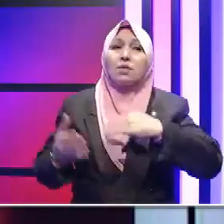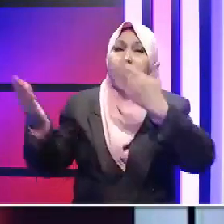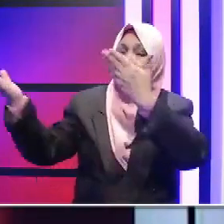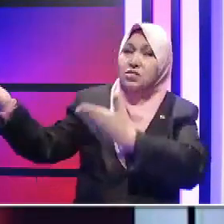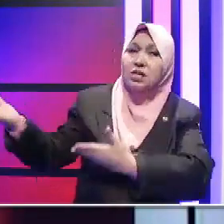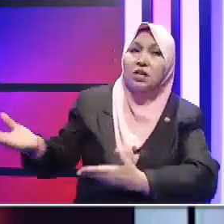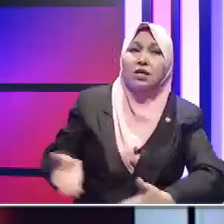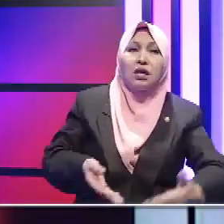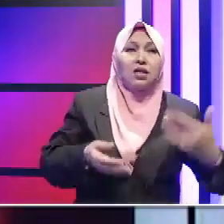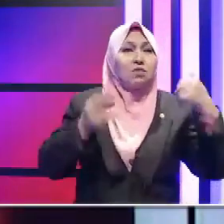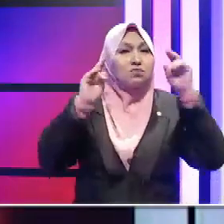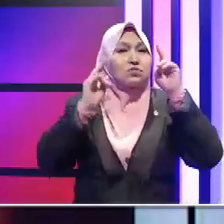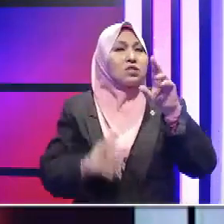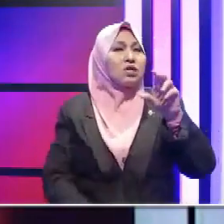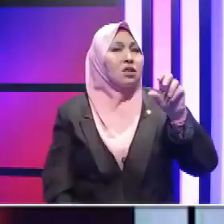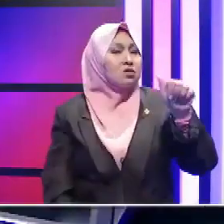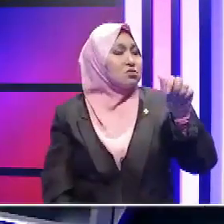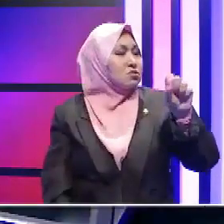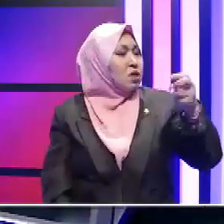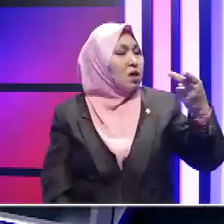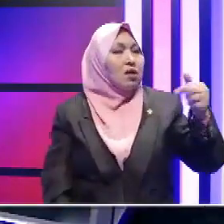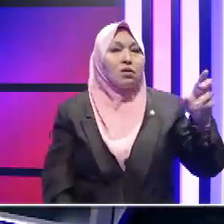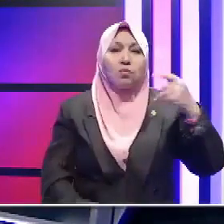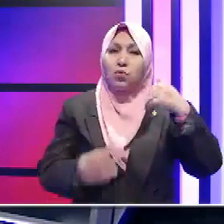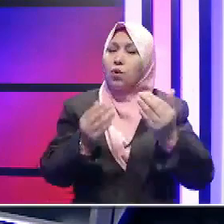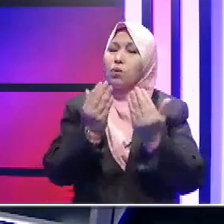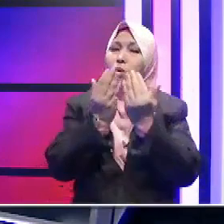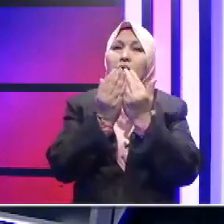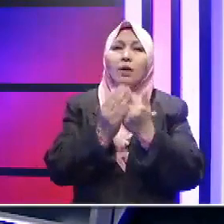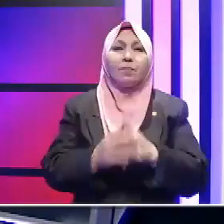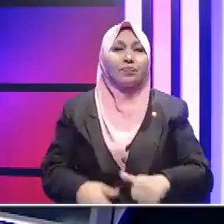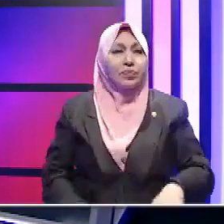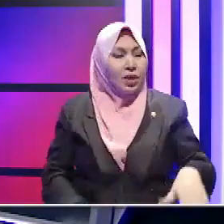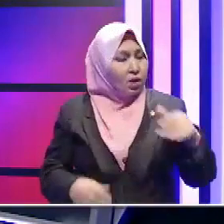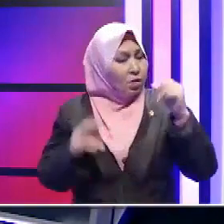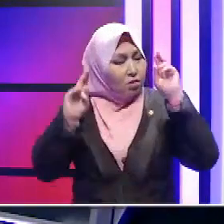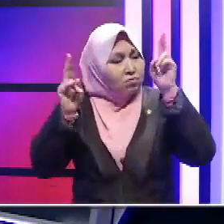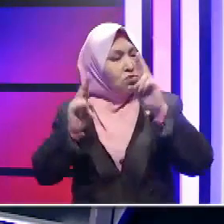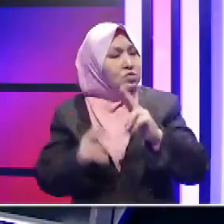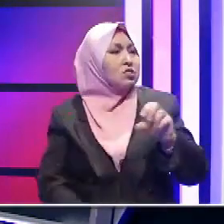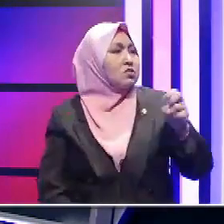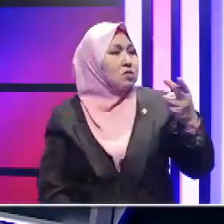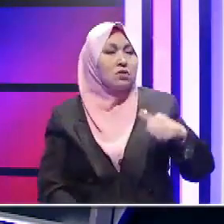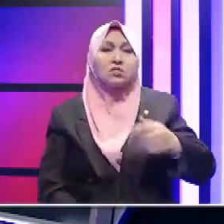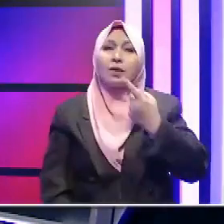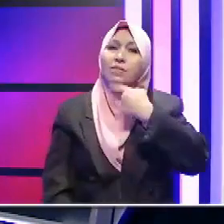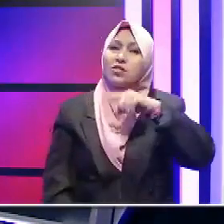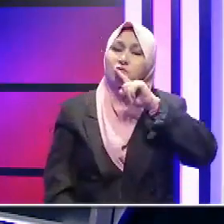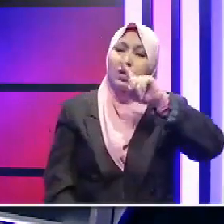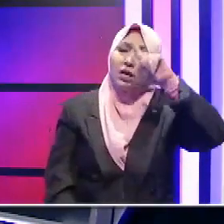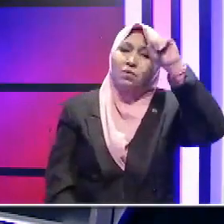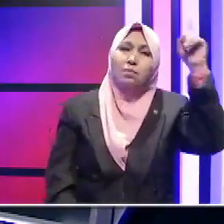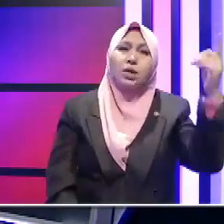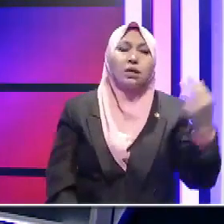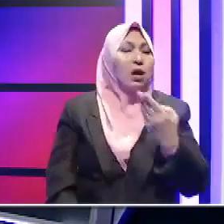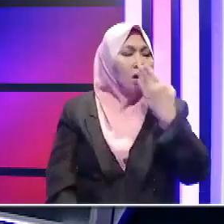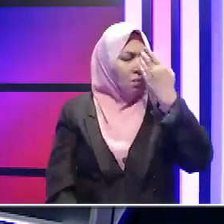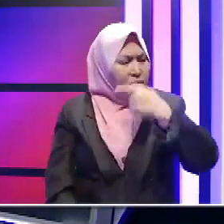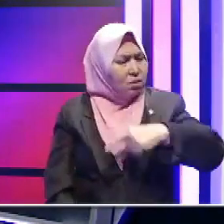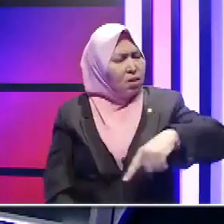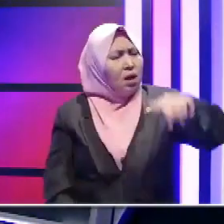eganus tasyri kita untuk memimpin bacaan doa salah kesesatan medis bedak Rohman Rohim